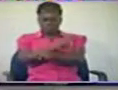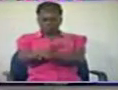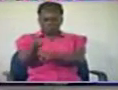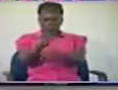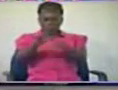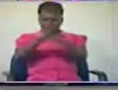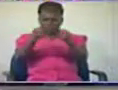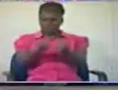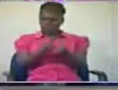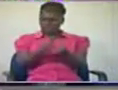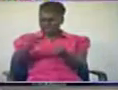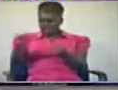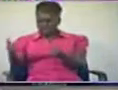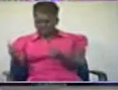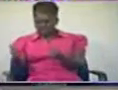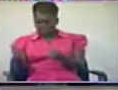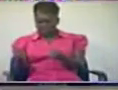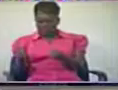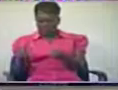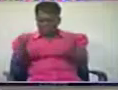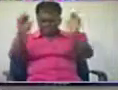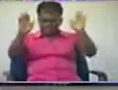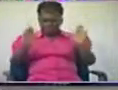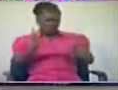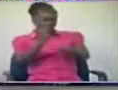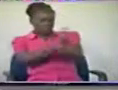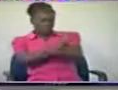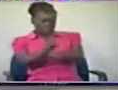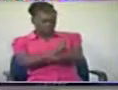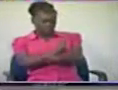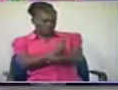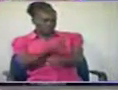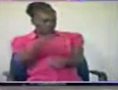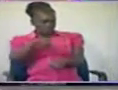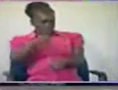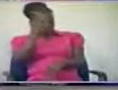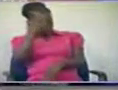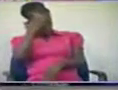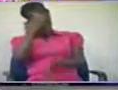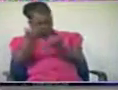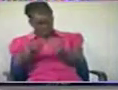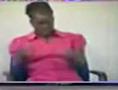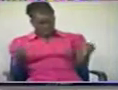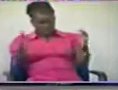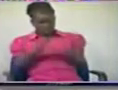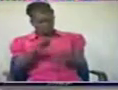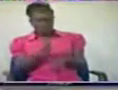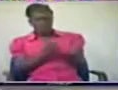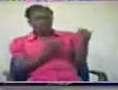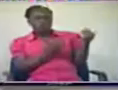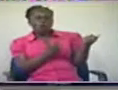ambao unaitwa SACMEC. Umuhimu wa hiyo assessment ni kwamba tujue ikiwa watoto kiwango hiki